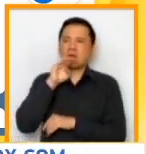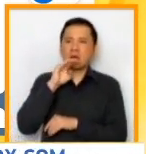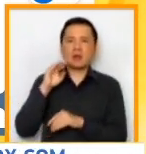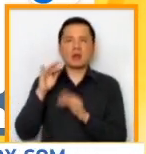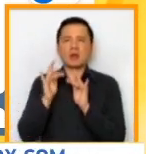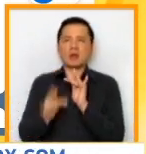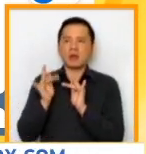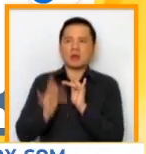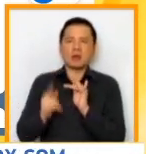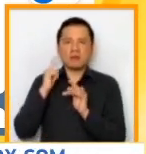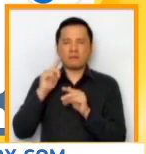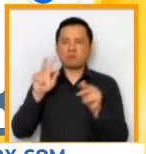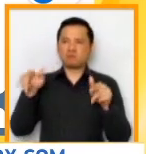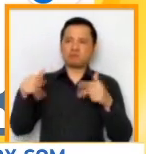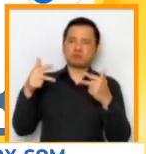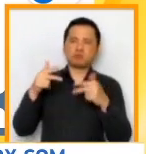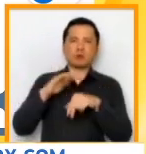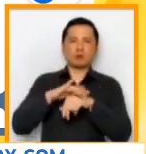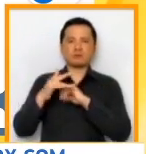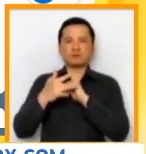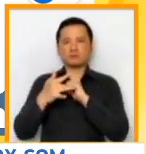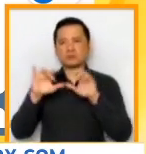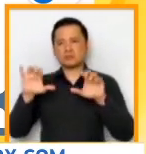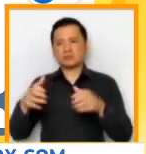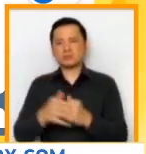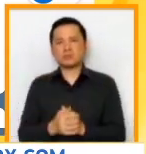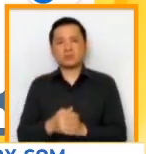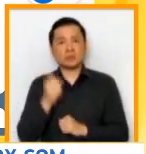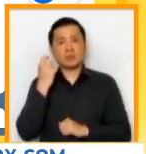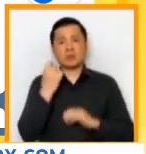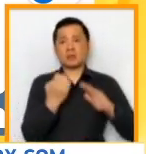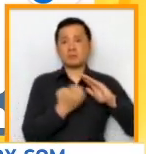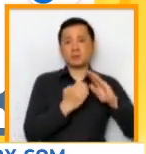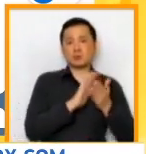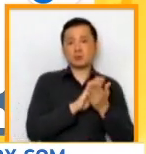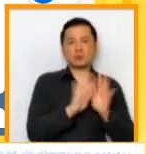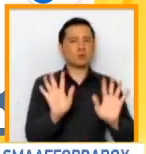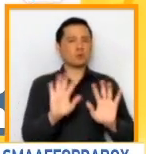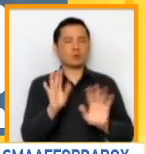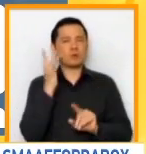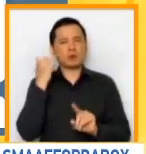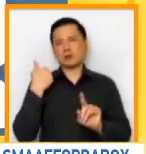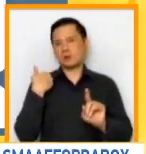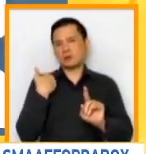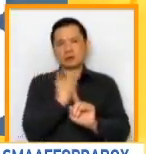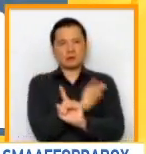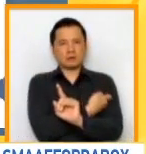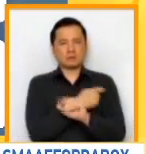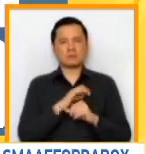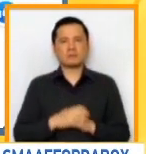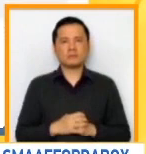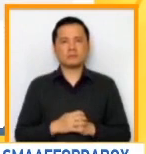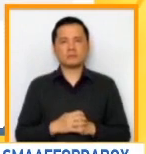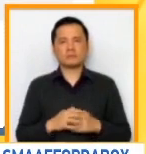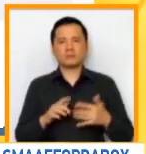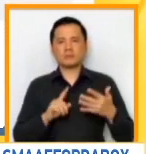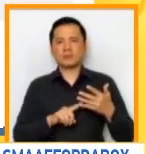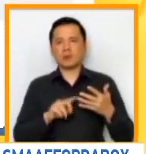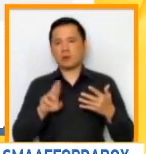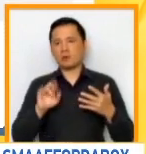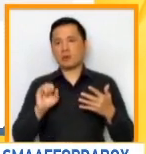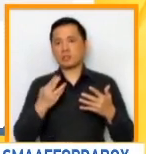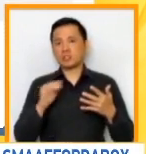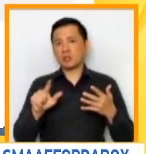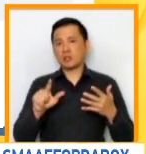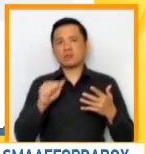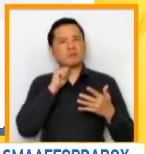classes. Pero wag daw muna sa mga nasa elementary dahil hindi pa sila bakunado. Hindi naman pabor si Rachel Hinko hanggat